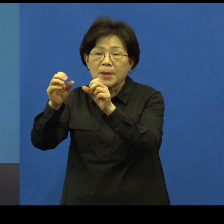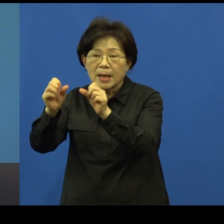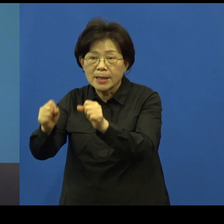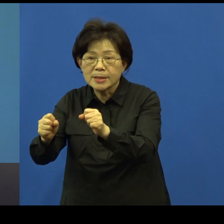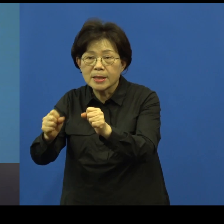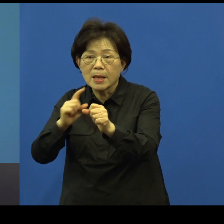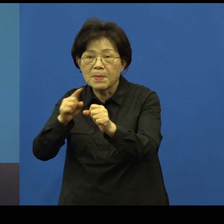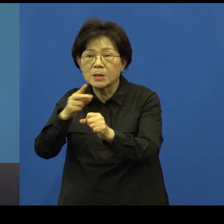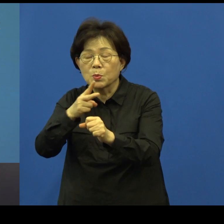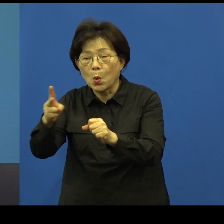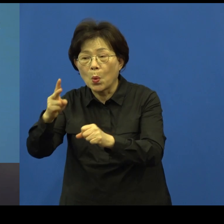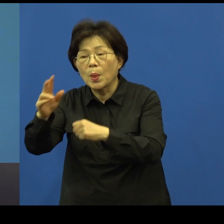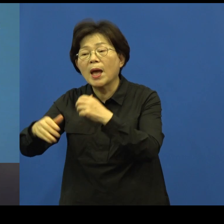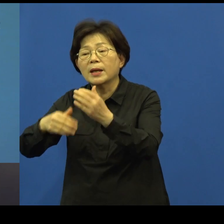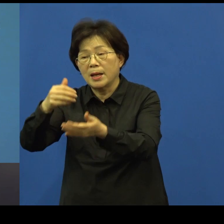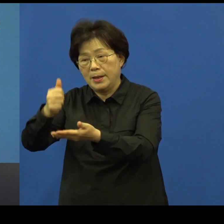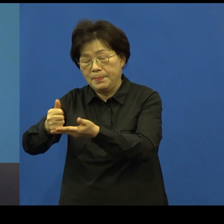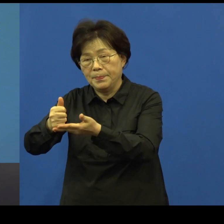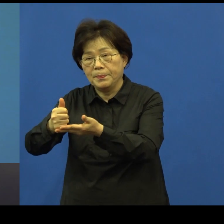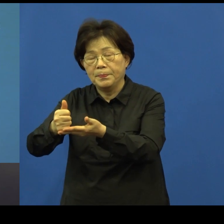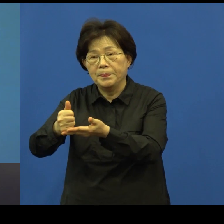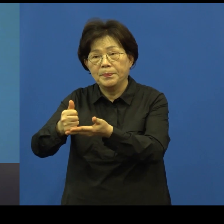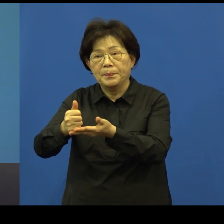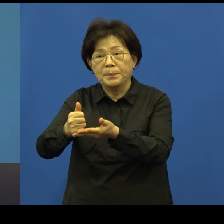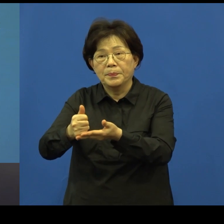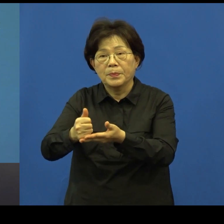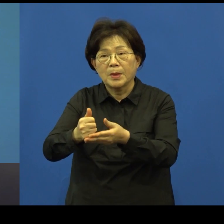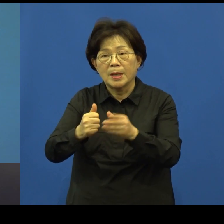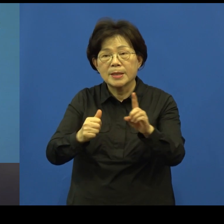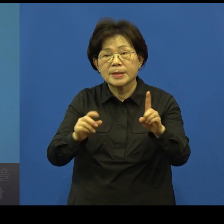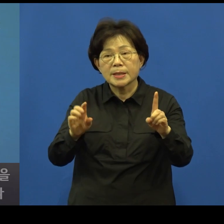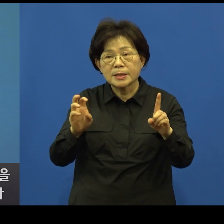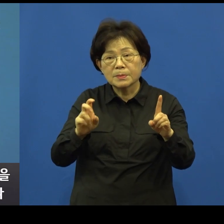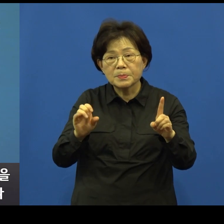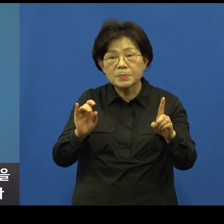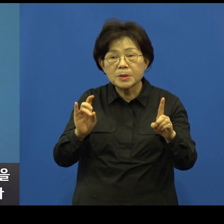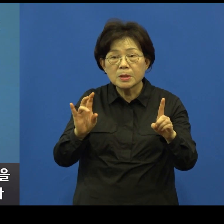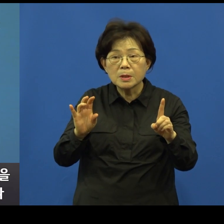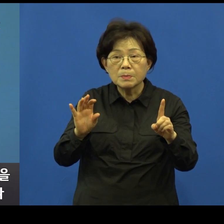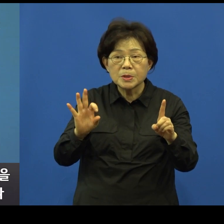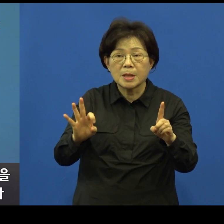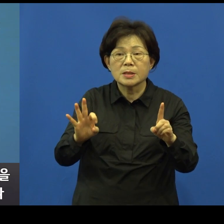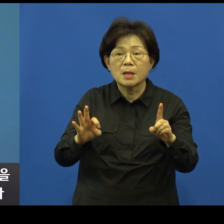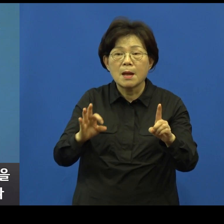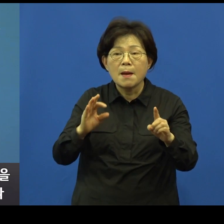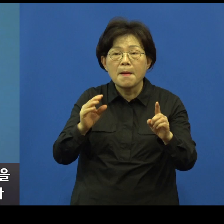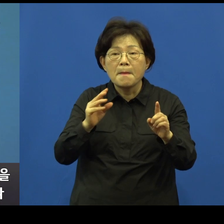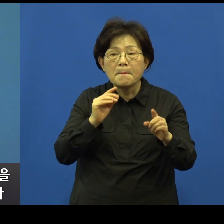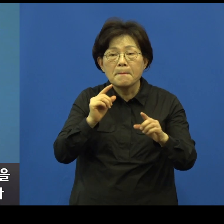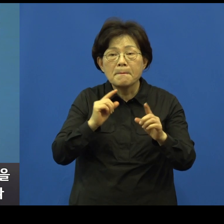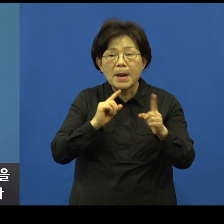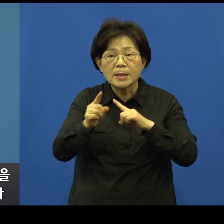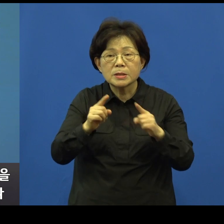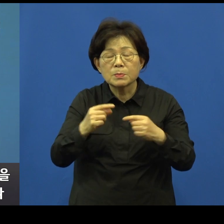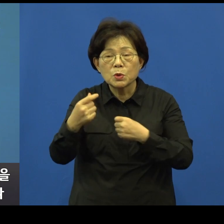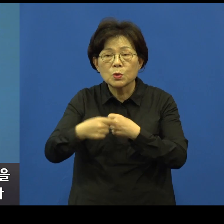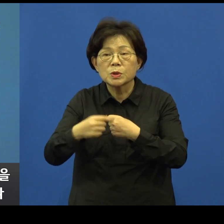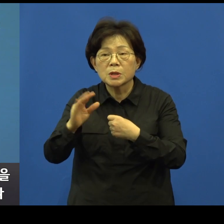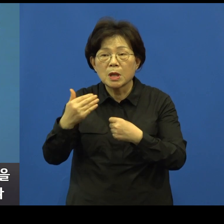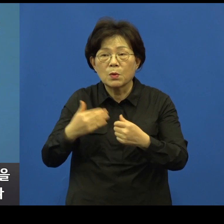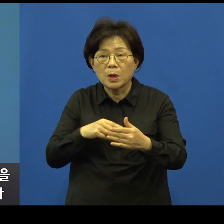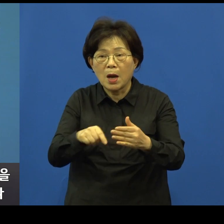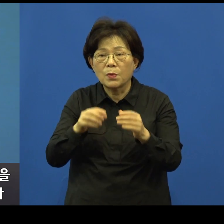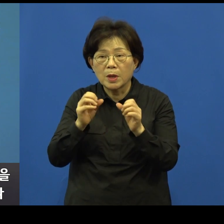이 말씀은 곧 하나님이시니라. 1장 14절에 말씀이 육신이 되어 우리 가운데